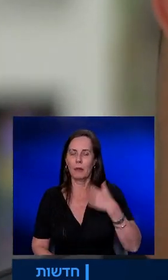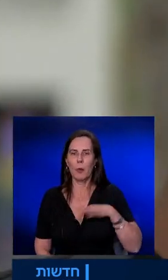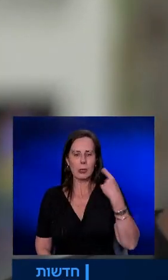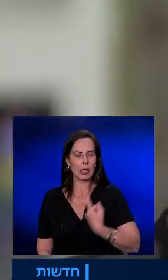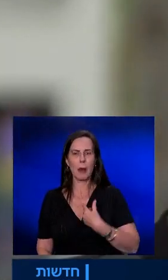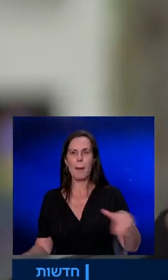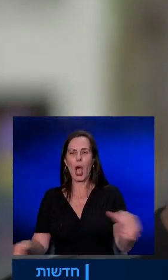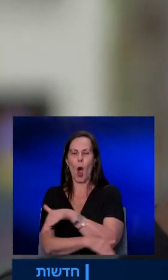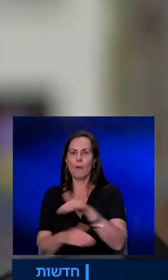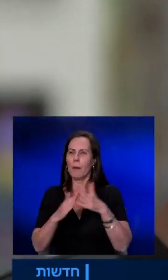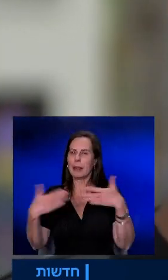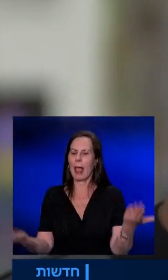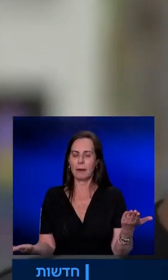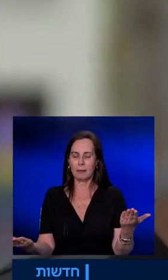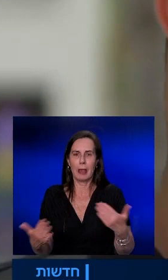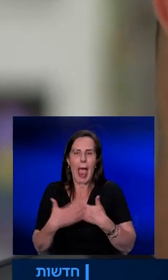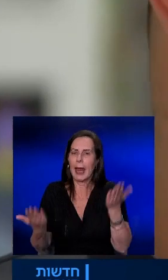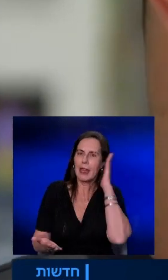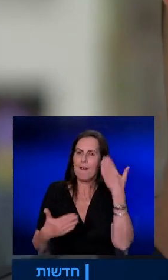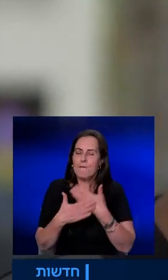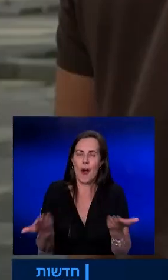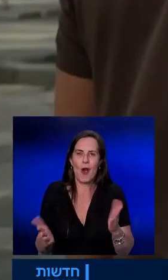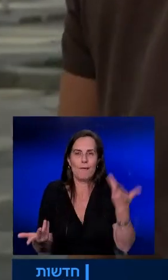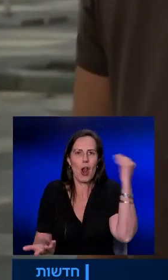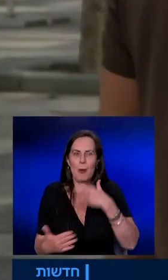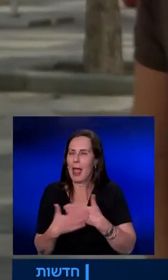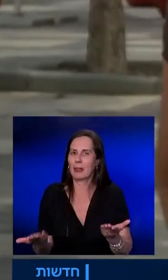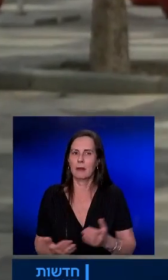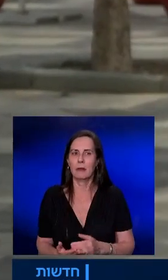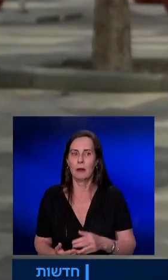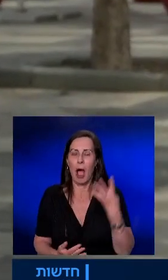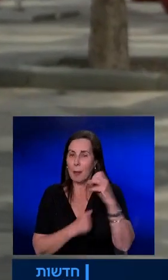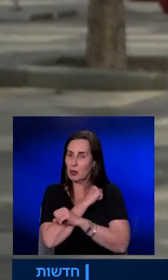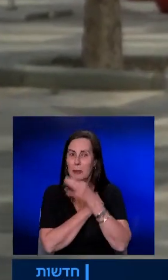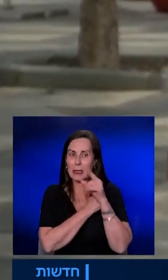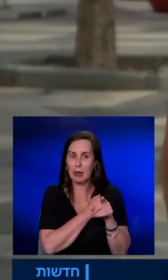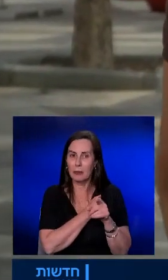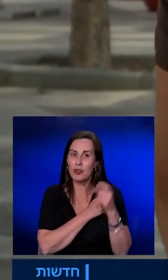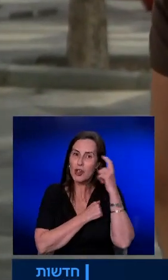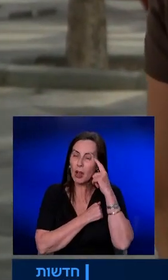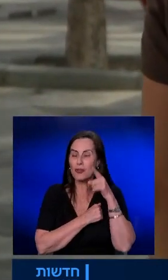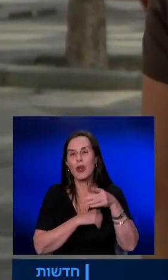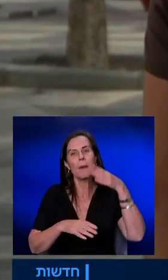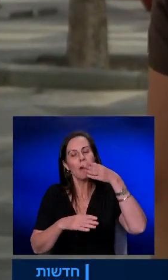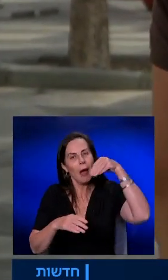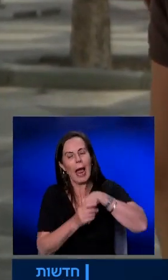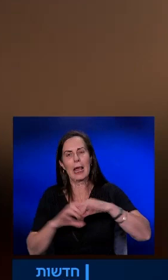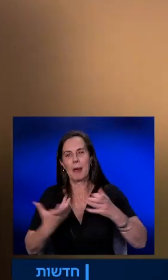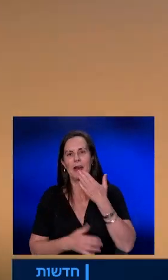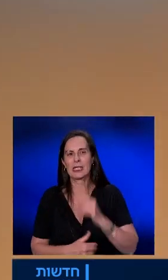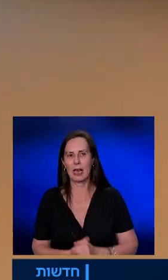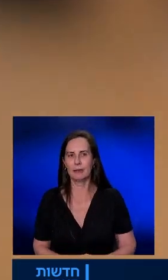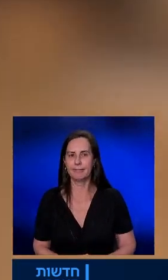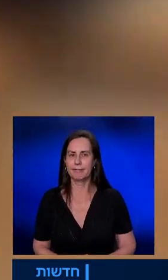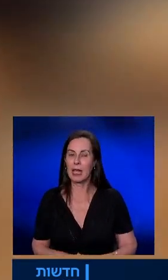עצמנו ברחוב, אין לנו איפה לישון ואיפה ללמוד. ארבעה סטודנטים צעירים שחשבו שהם חלק מהישראליות,